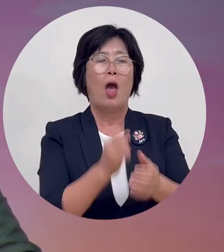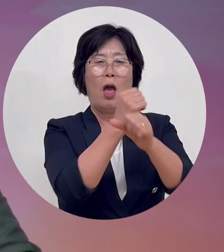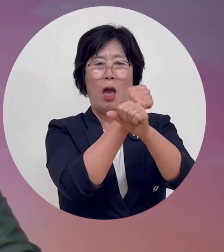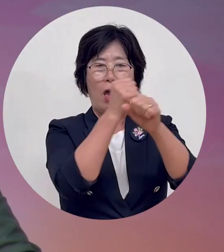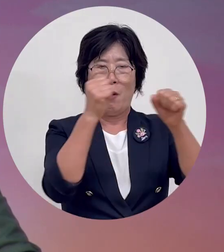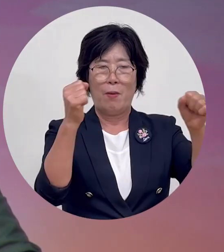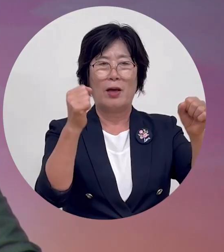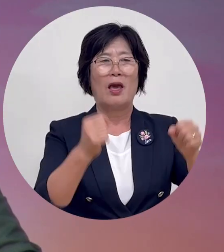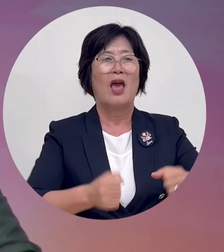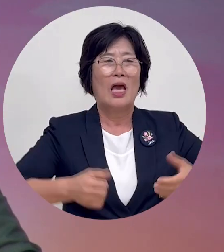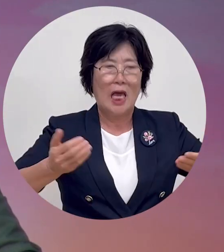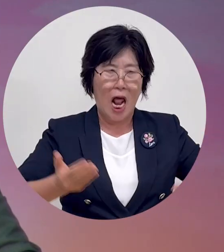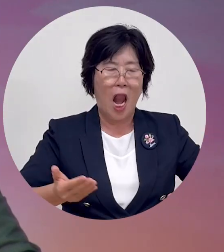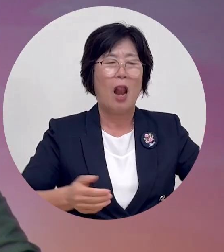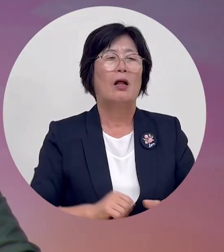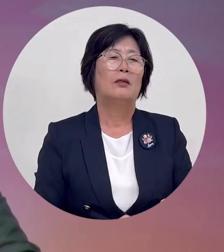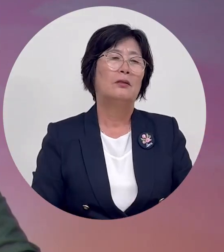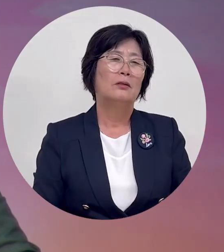해방의 사건.